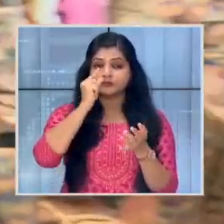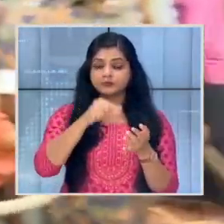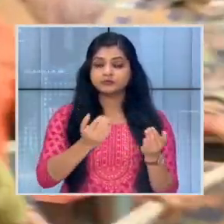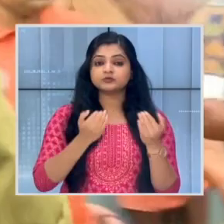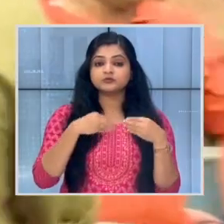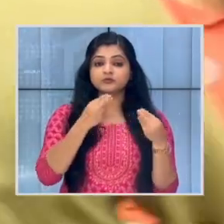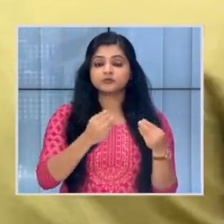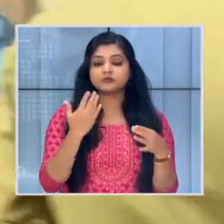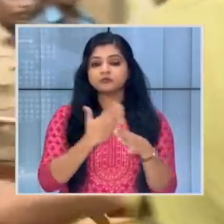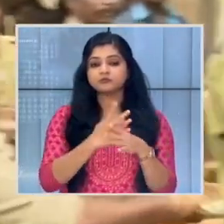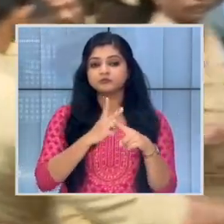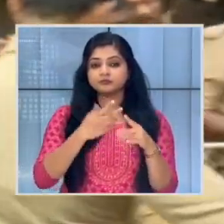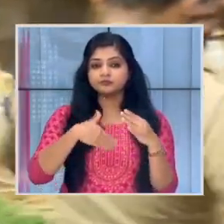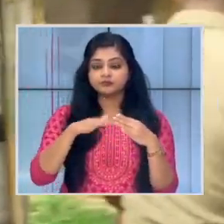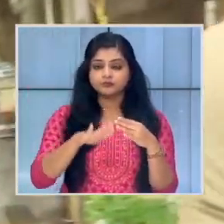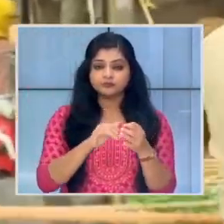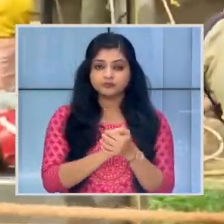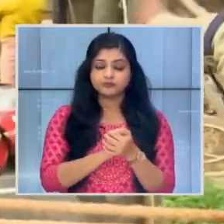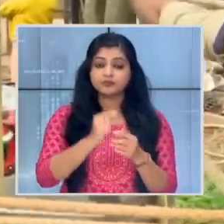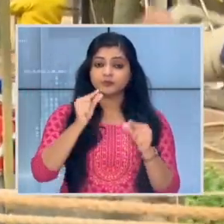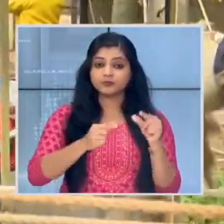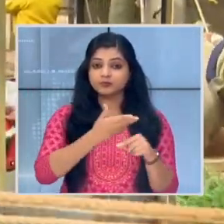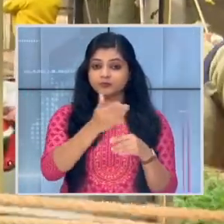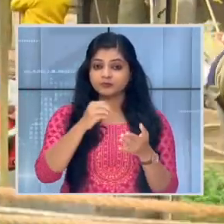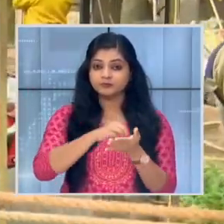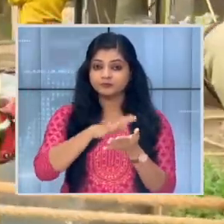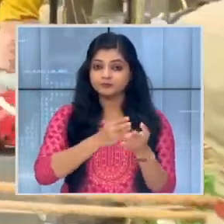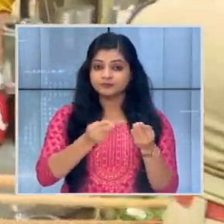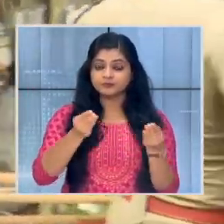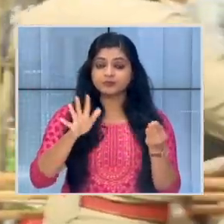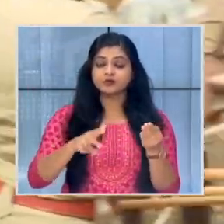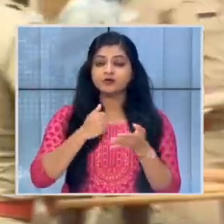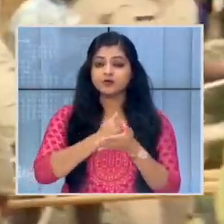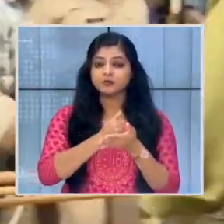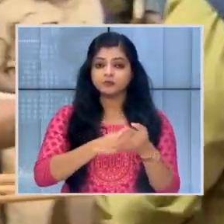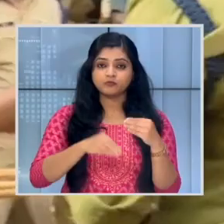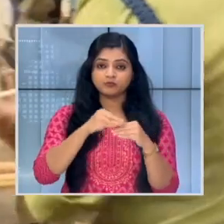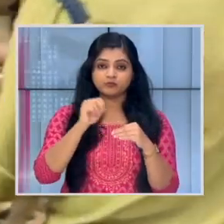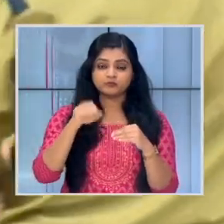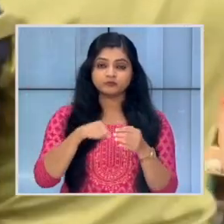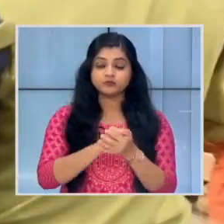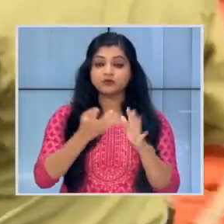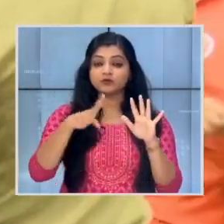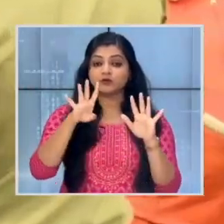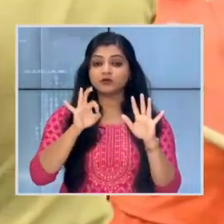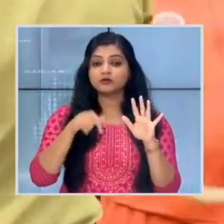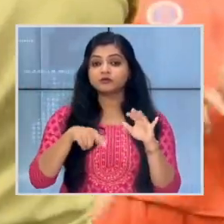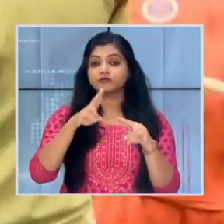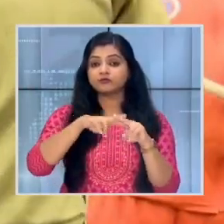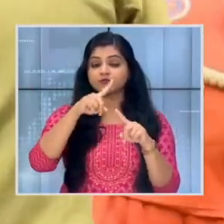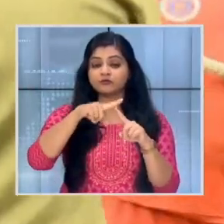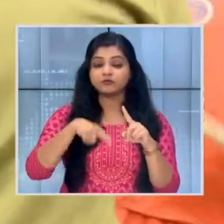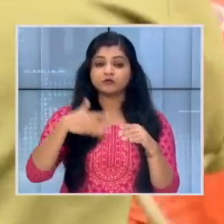എത്താനുള്ള ശ്രമങ്ങളൊക്കെ ഫയർഫോഴ്സ് നടത്തുന്നുണ്ട്. നാട്ടുകാരുടെ പൂർണ്ണ സഹകരണവുമുണ്ട്. 90 അടിയാണ് താഴ്ച. കഴിഞ്ഞ 5 ദിവസമായി ഇവർ ഇതേ